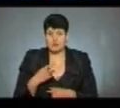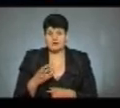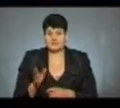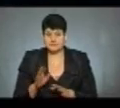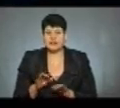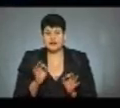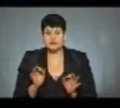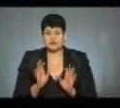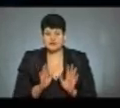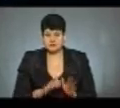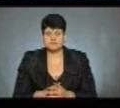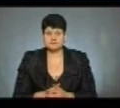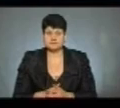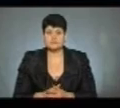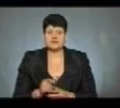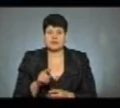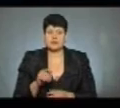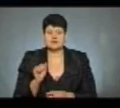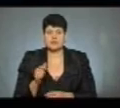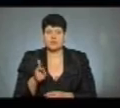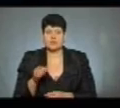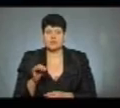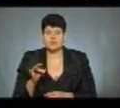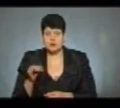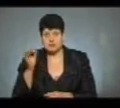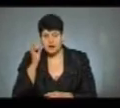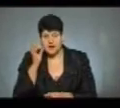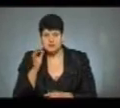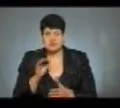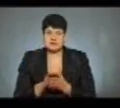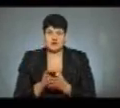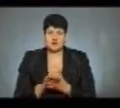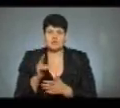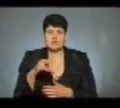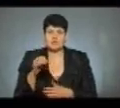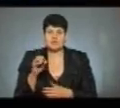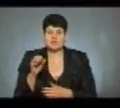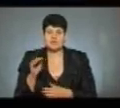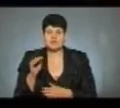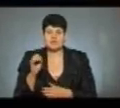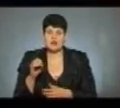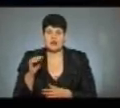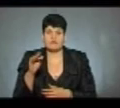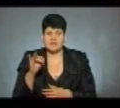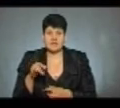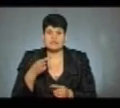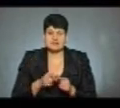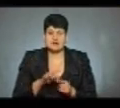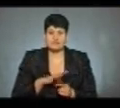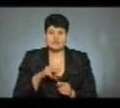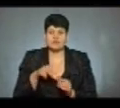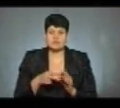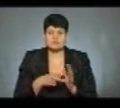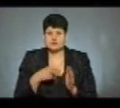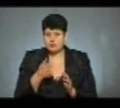але нічого. Так Андрій Гуцуляк пригадує знайомство із Джефрі Кенні, вокалістом гурту «Творчі». Це було у 2018 році.